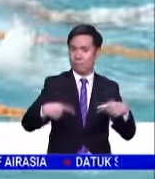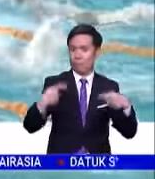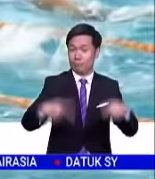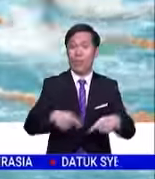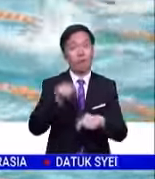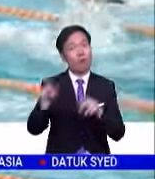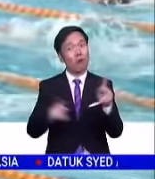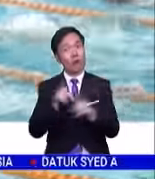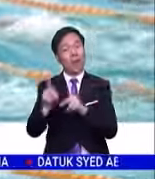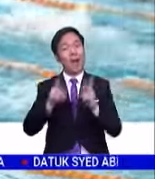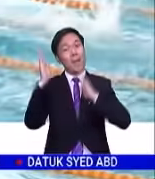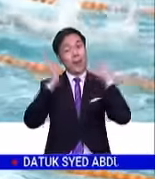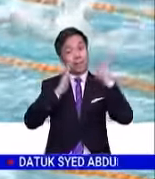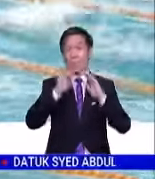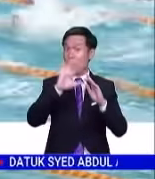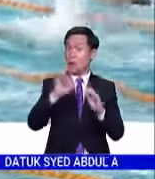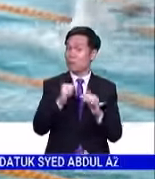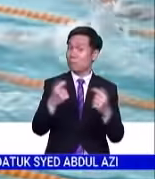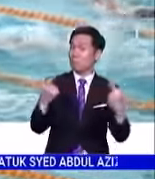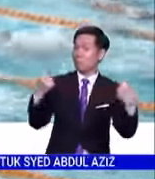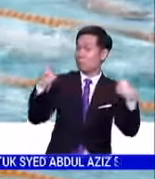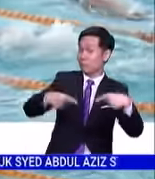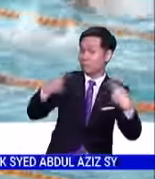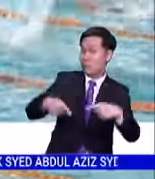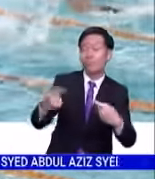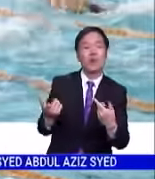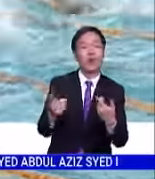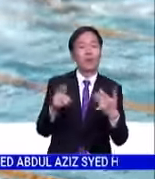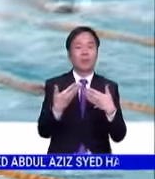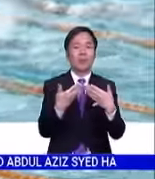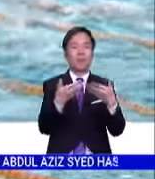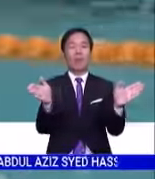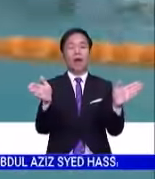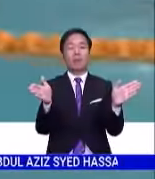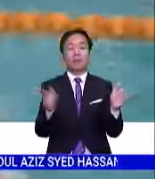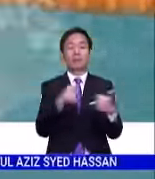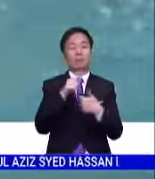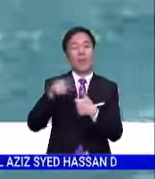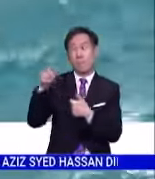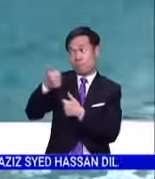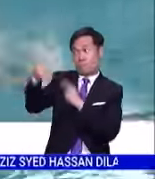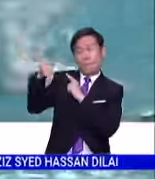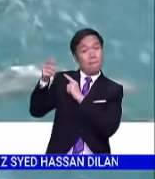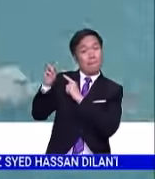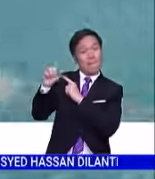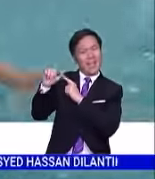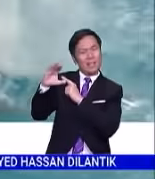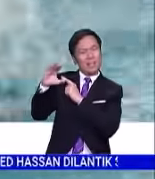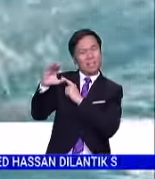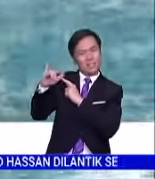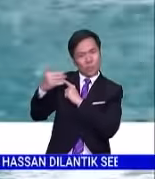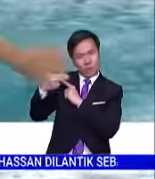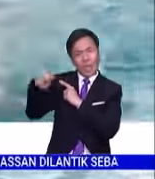perenang negara mengambil bahagian dalam kategori terbuka. Tambah Mei Chan, pihaknya amat berharap dapat mengadakan kejohanan berkenaan